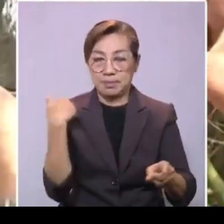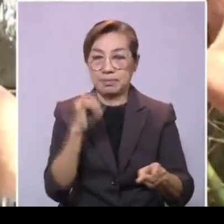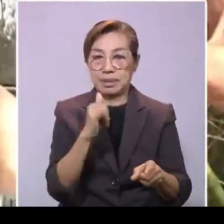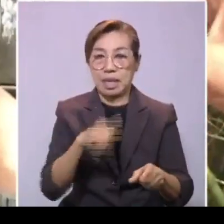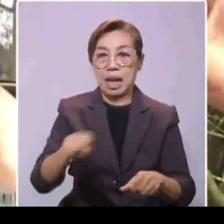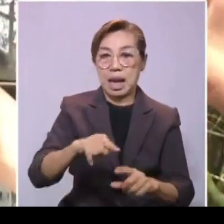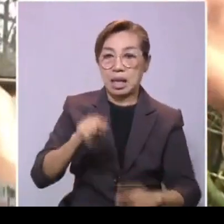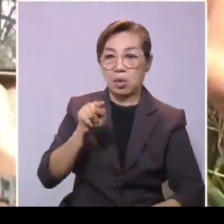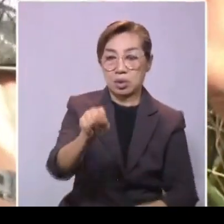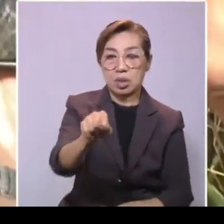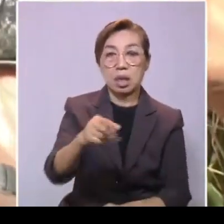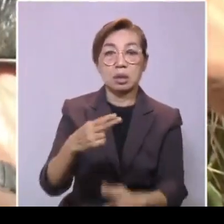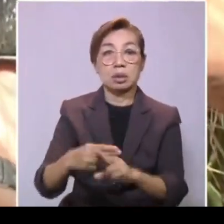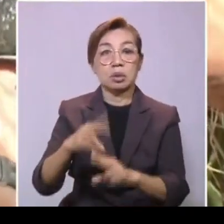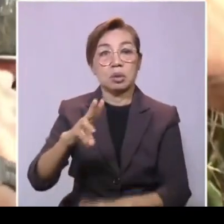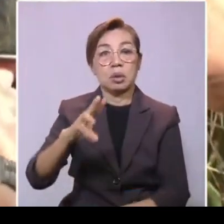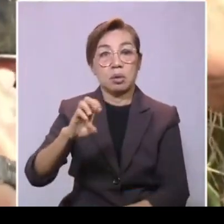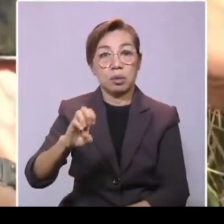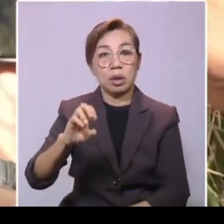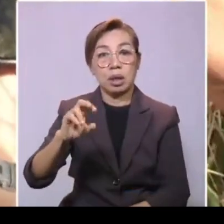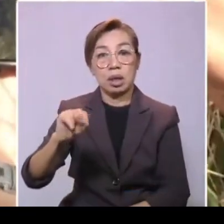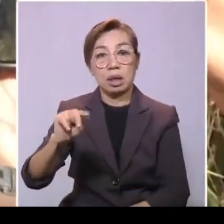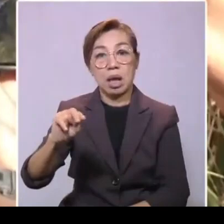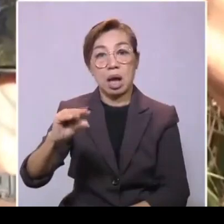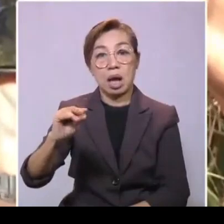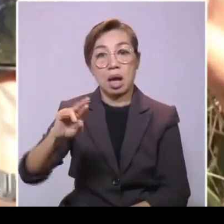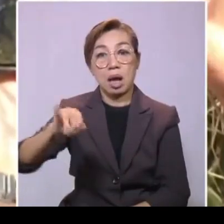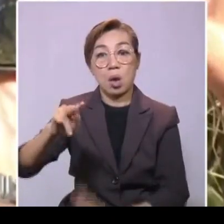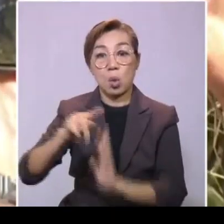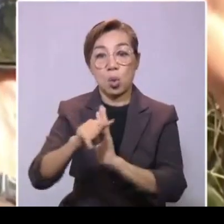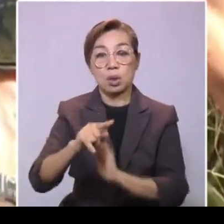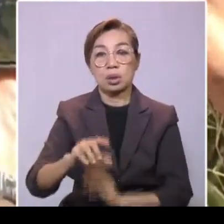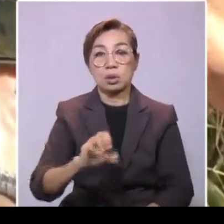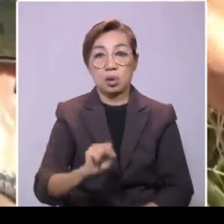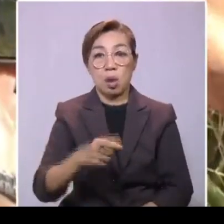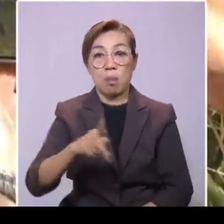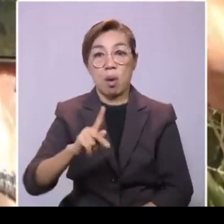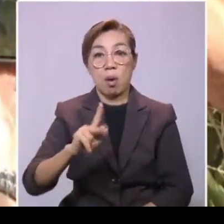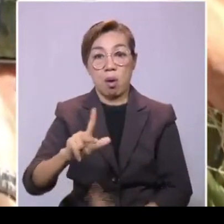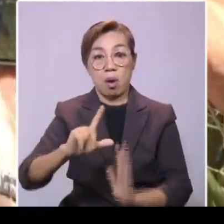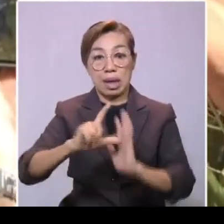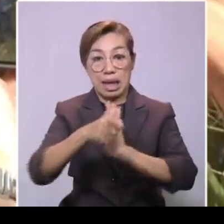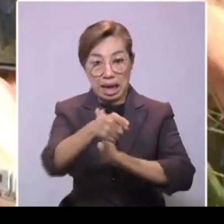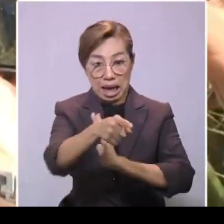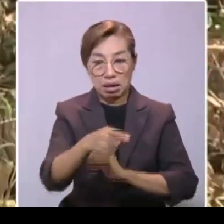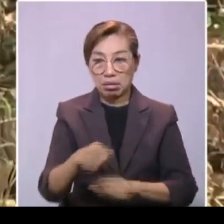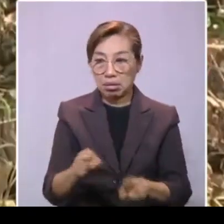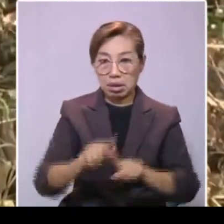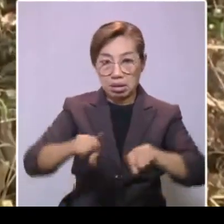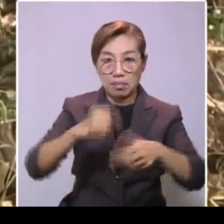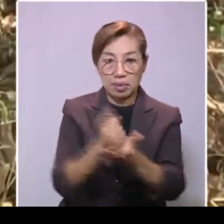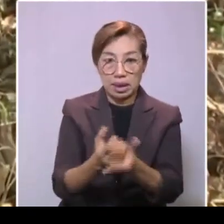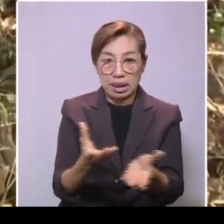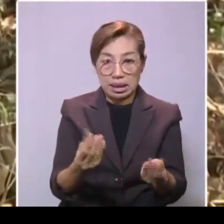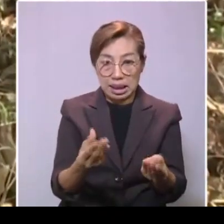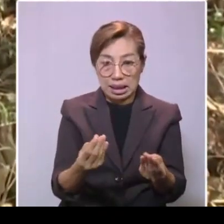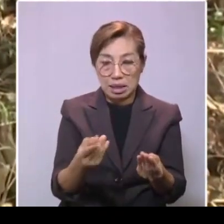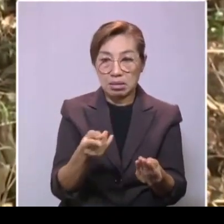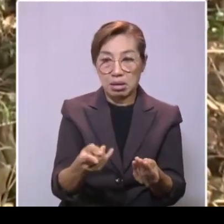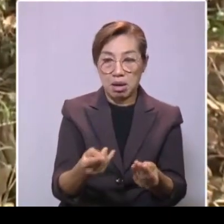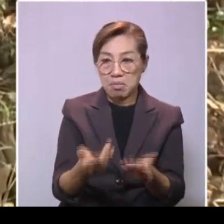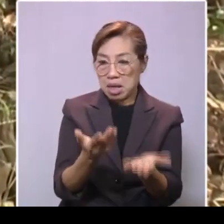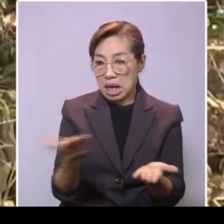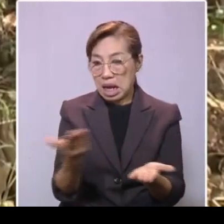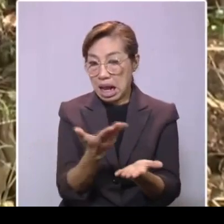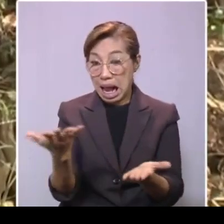นายวิโรจทรัพย์ส่งสุขนะฮะเลขาธิการสปกเพิกถอนสปก4-01จำนวน 5แปลงด้วยกัน